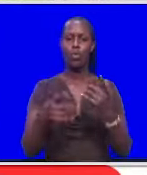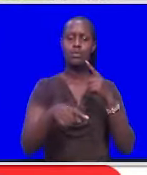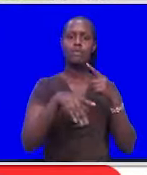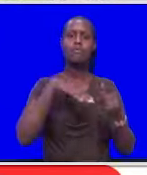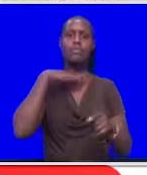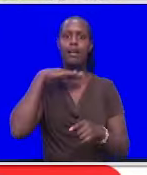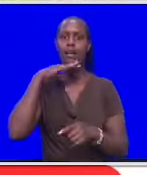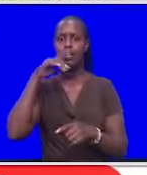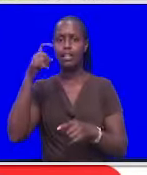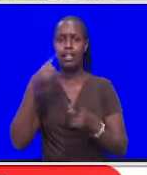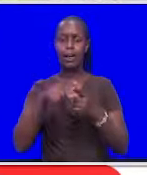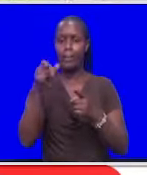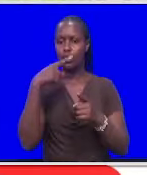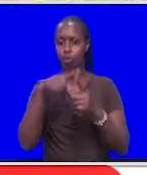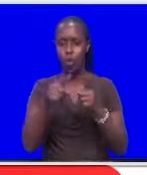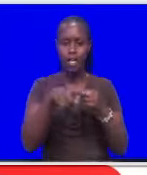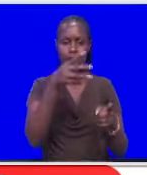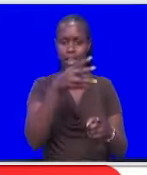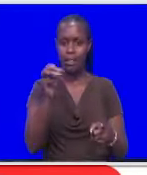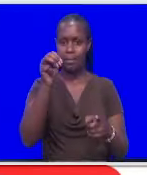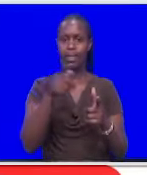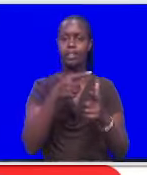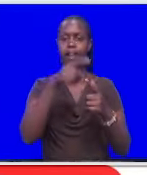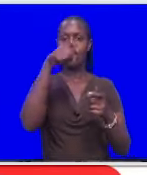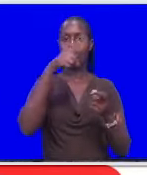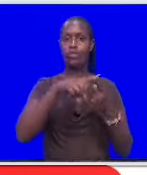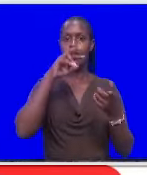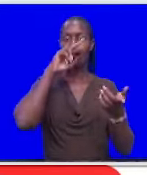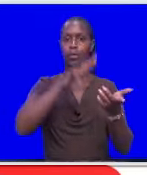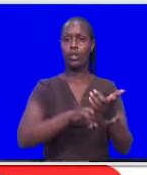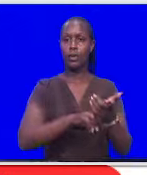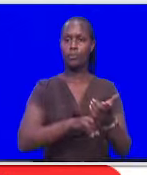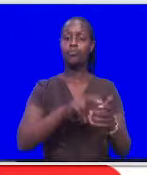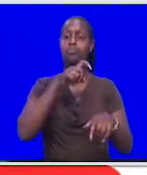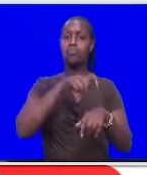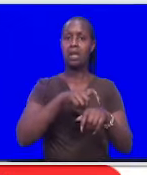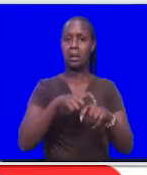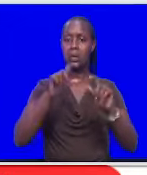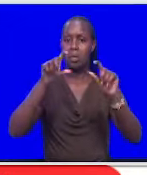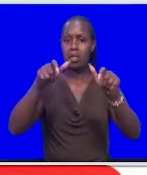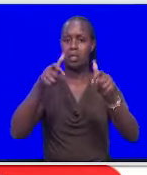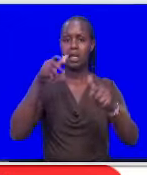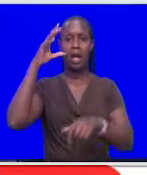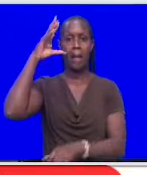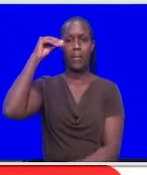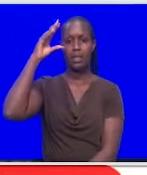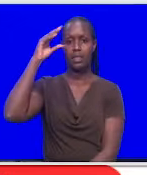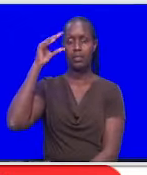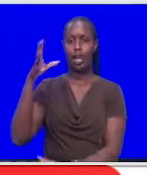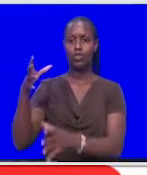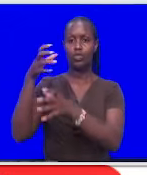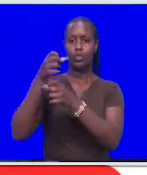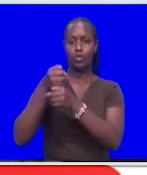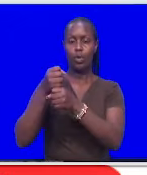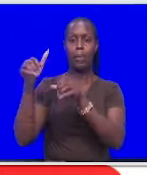amani na kudhulumiwa na maafisa wa polisi. Wakiwahutubia wanahabari jijini Mombasa, jumuiya ya mashirika ya